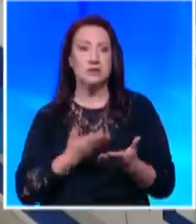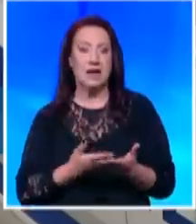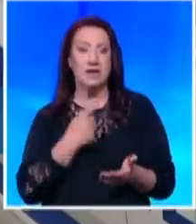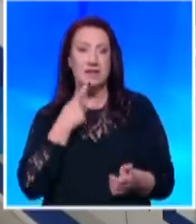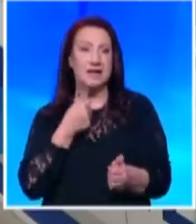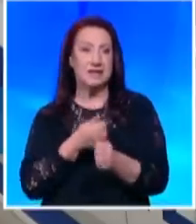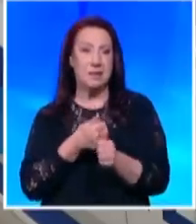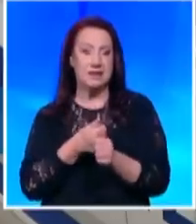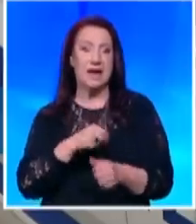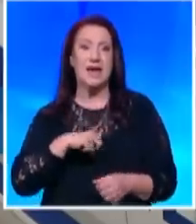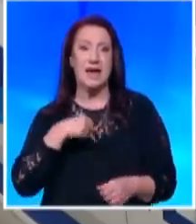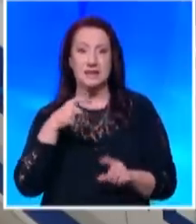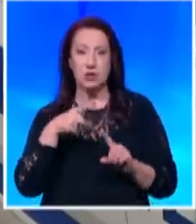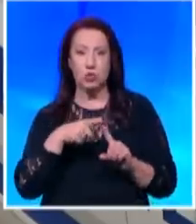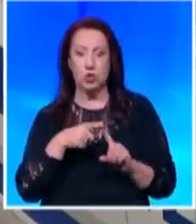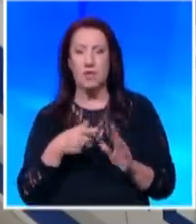прокурор.